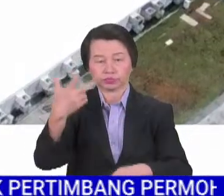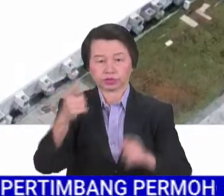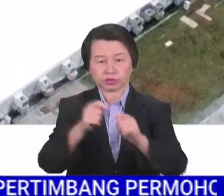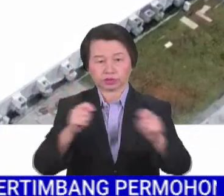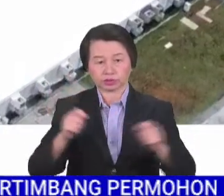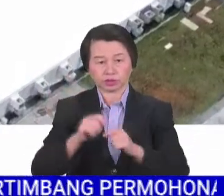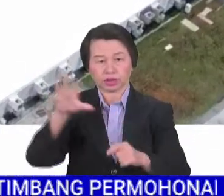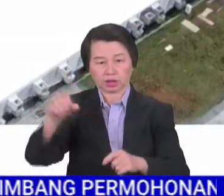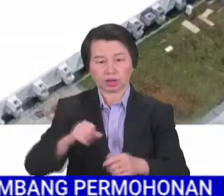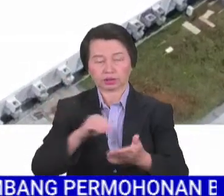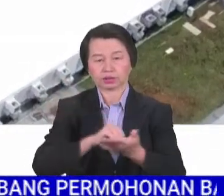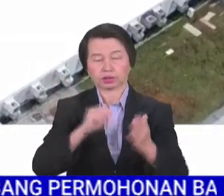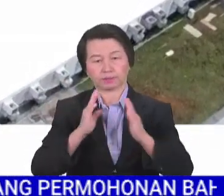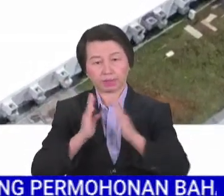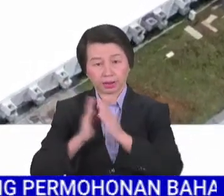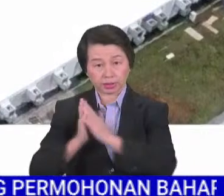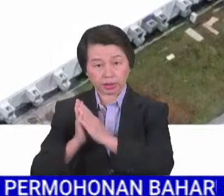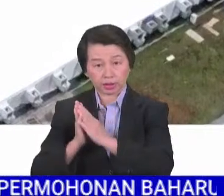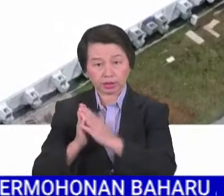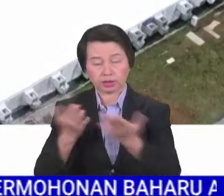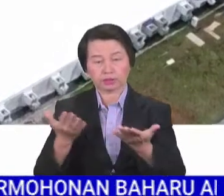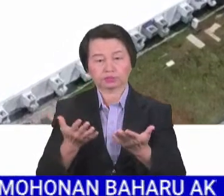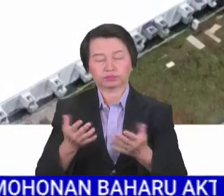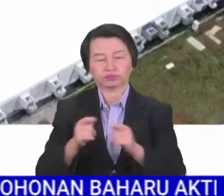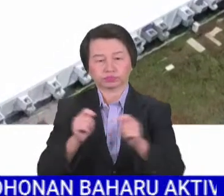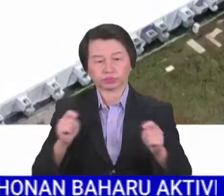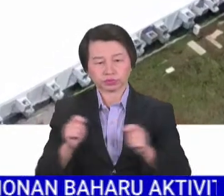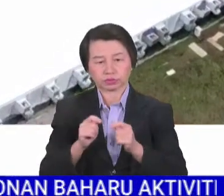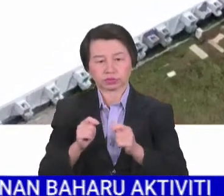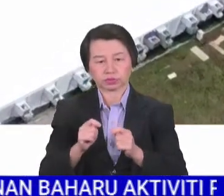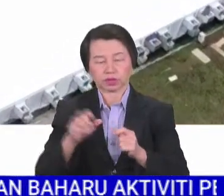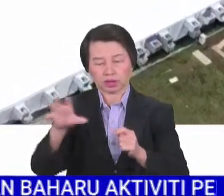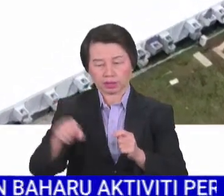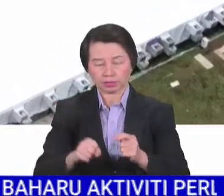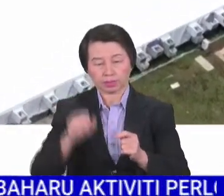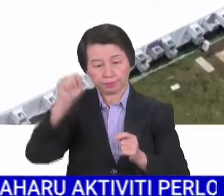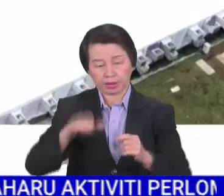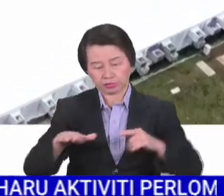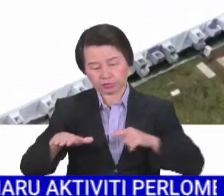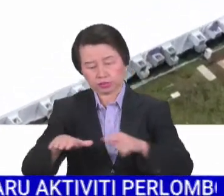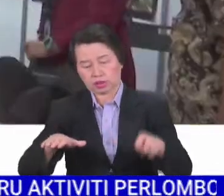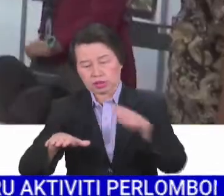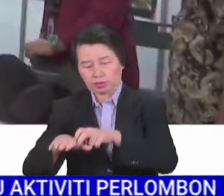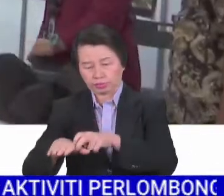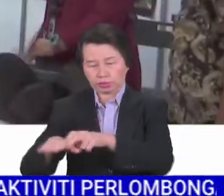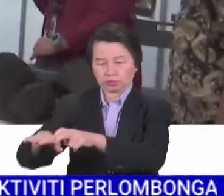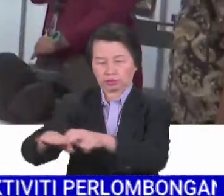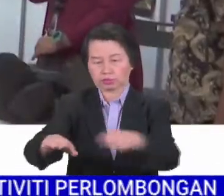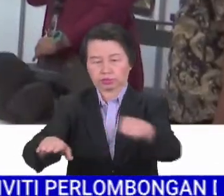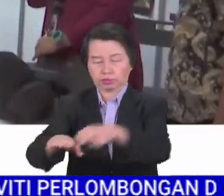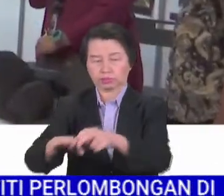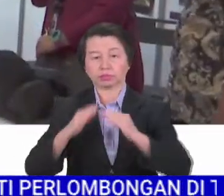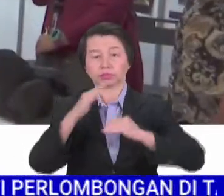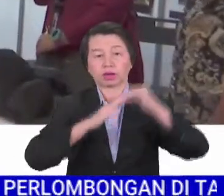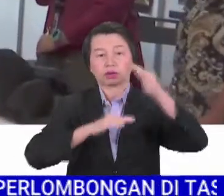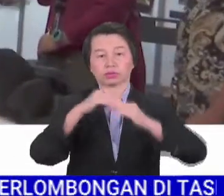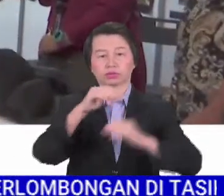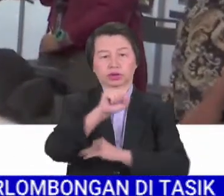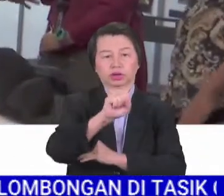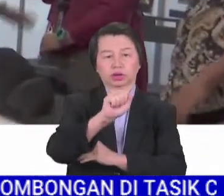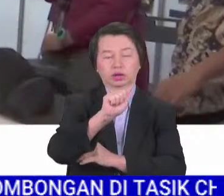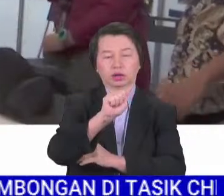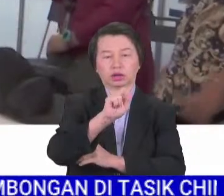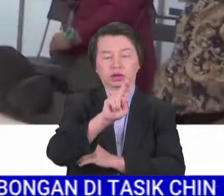lokasi pengambilan di bandar. Antara lokasi ataupun pick up point yang disediakan ini adalah di Bangunan Sarjana dengan